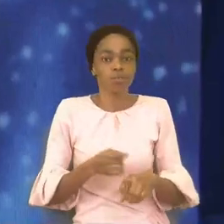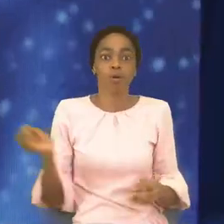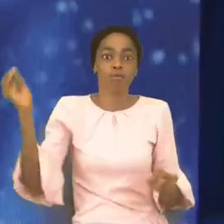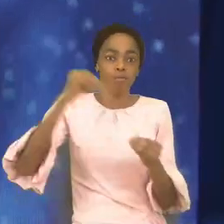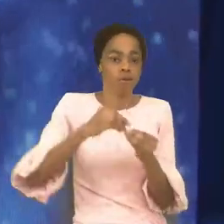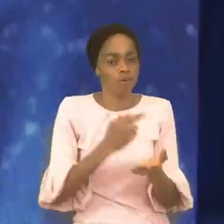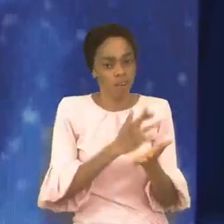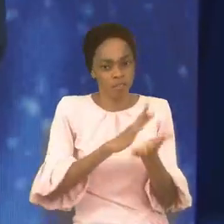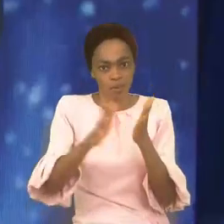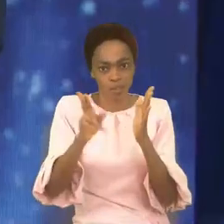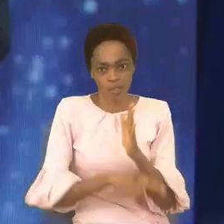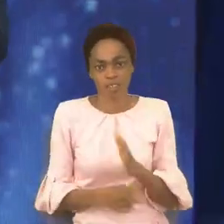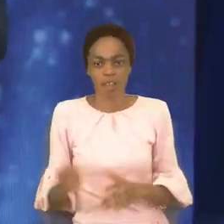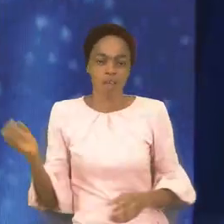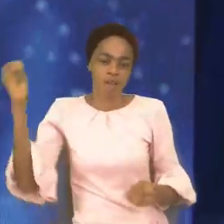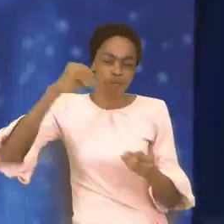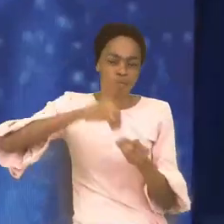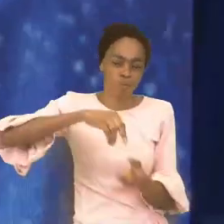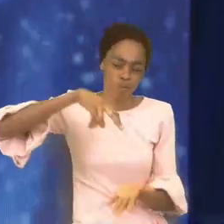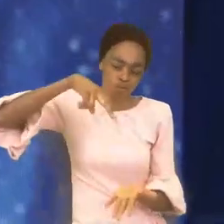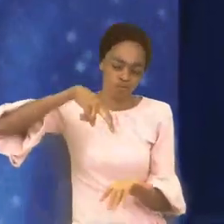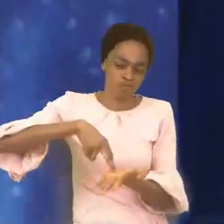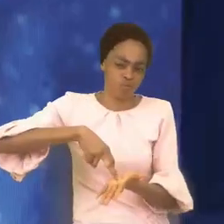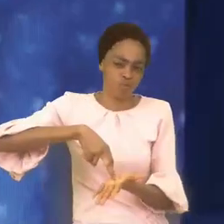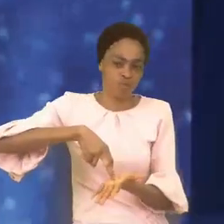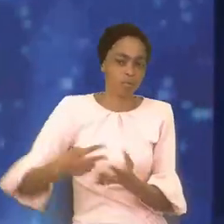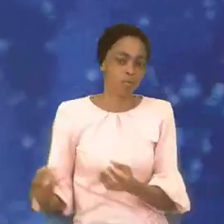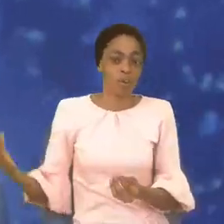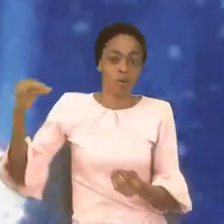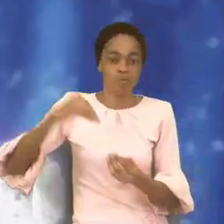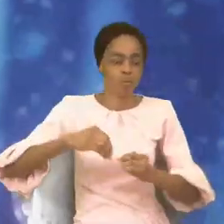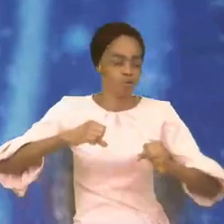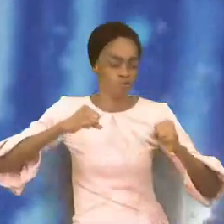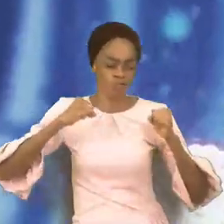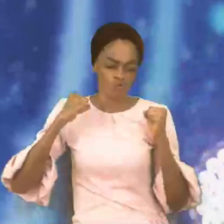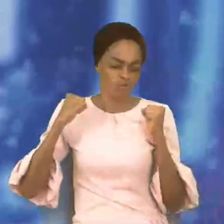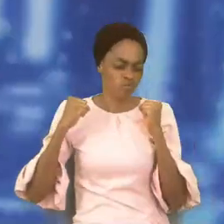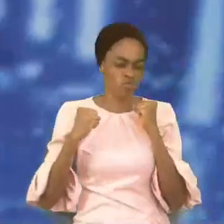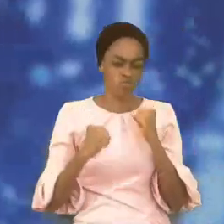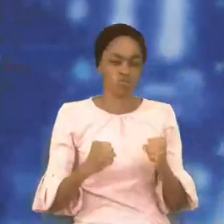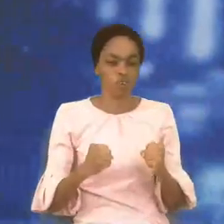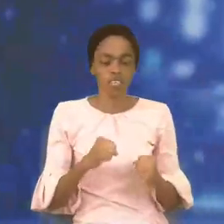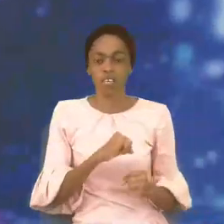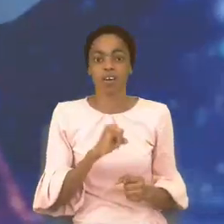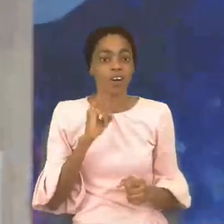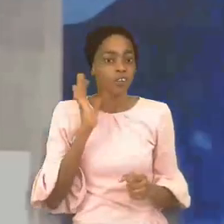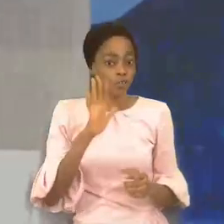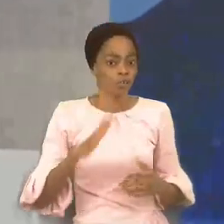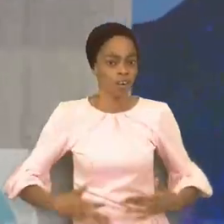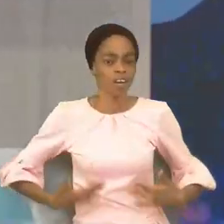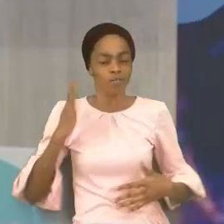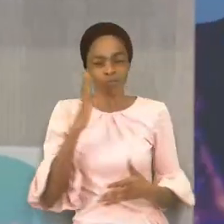juste, plus tu seras ferme, et plus tu seras solide dans ta